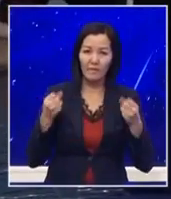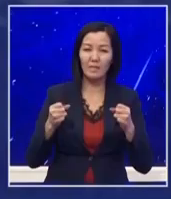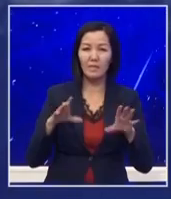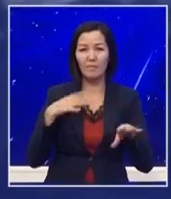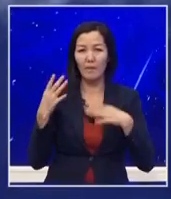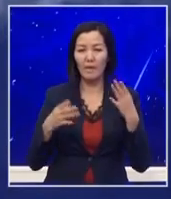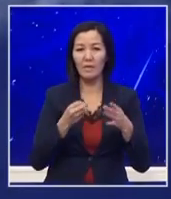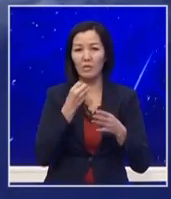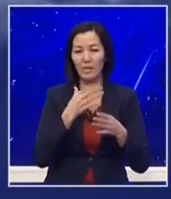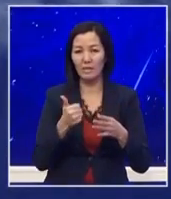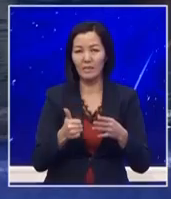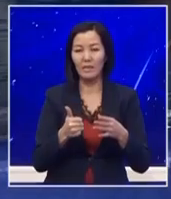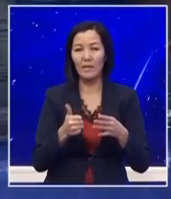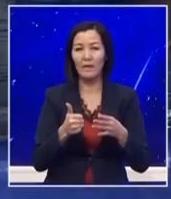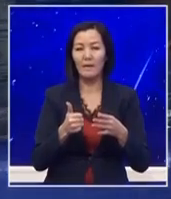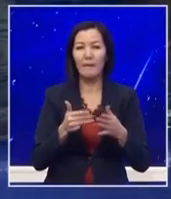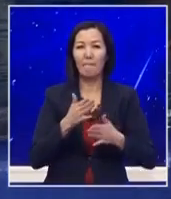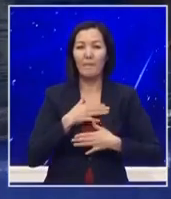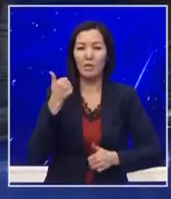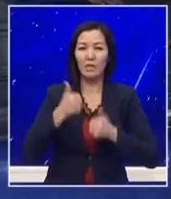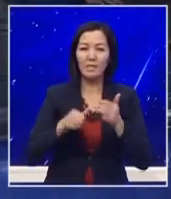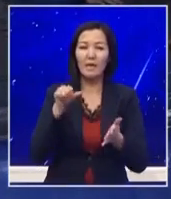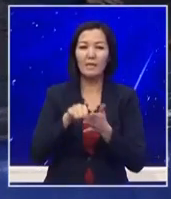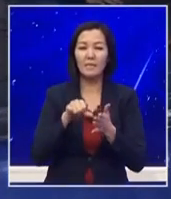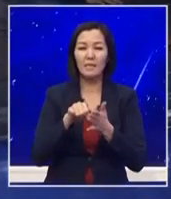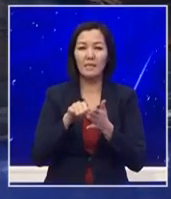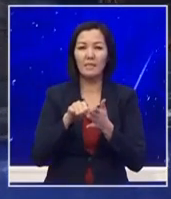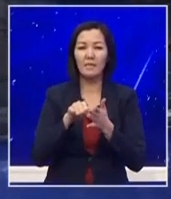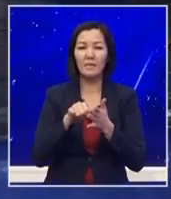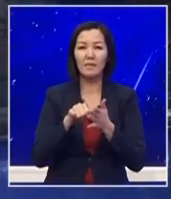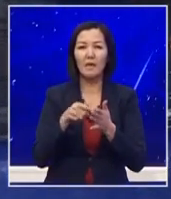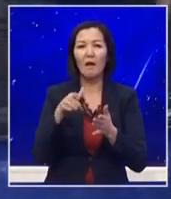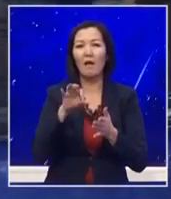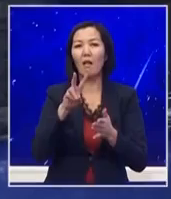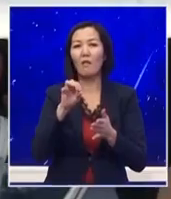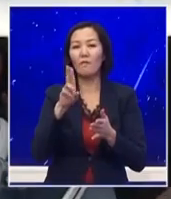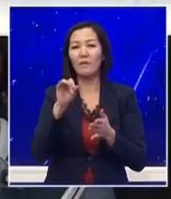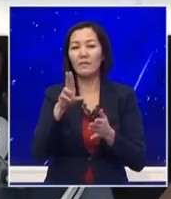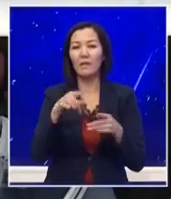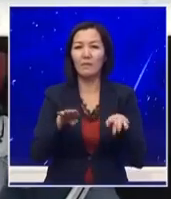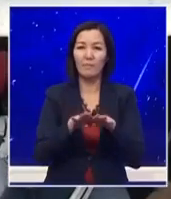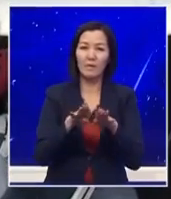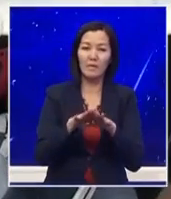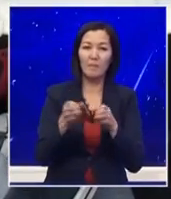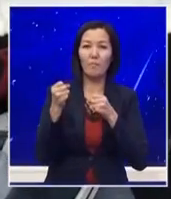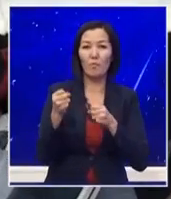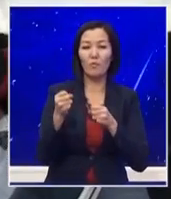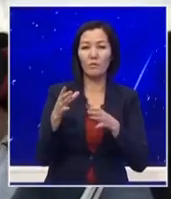дайынбыз. Мен жарысқа қатысқан кезде Геннадий Головкин ағамызға екте бокстасам.